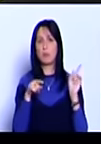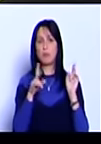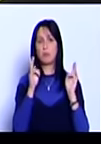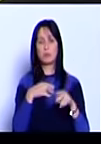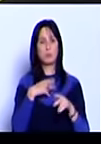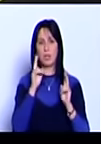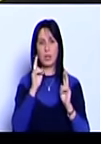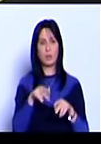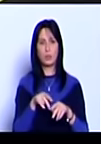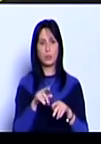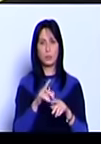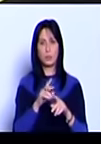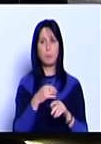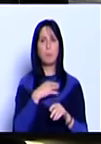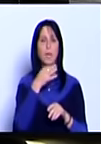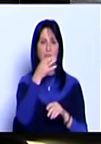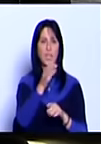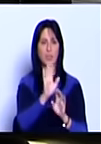შეიძლება რა ვაცადო. კი ბატონო, მე გეტყვით, იყო